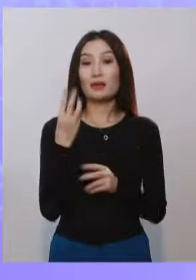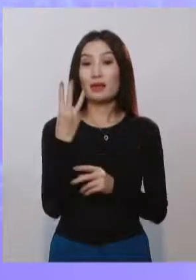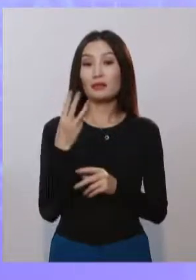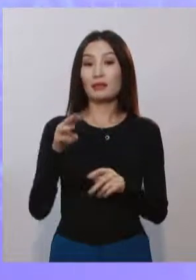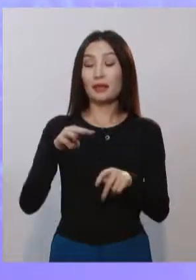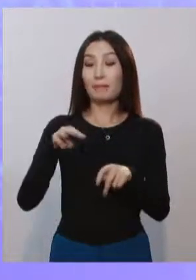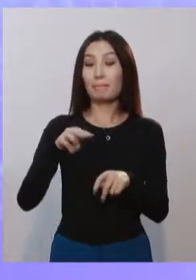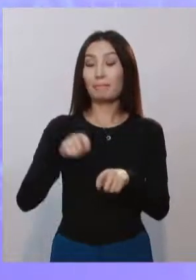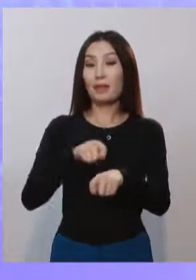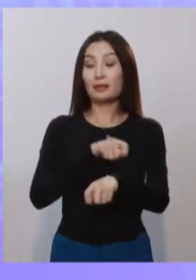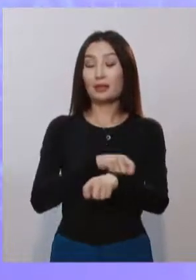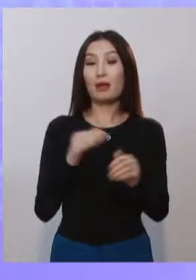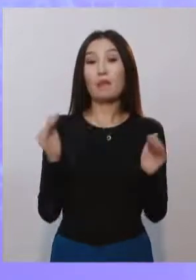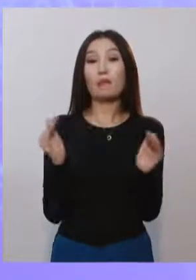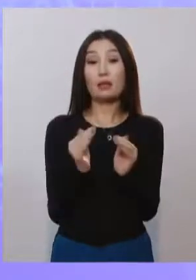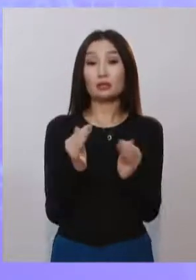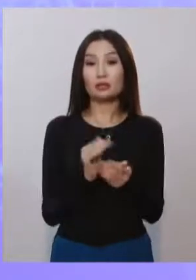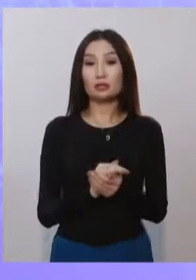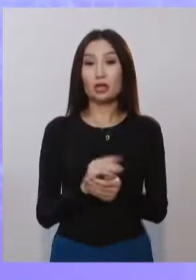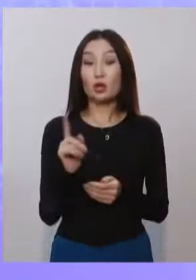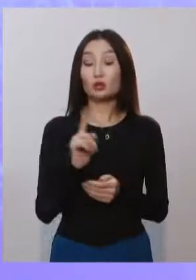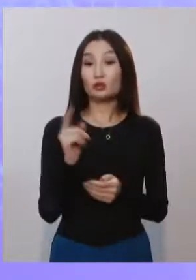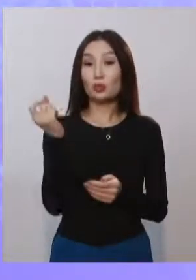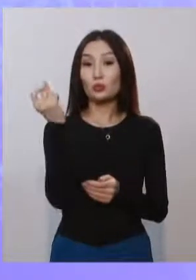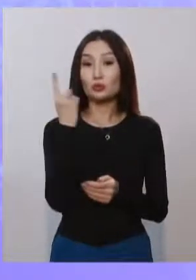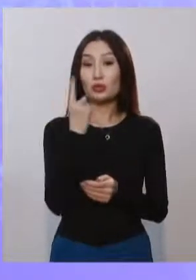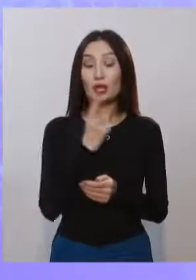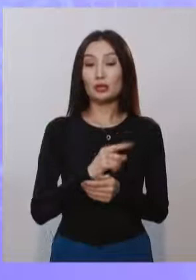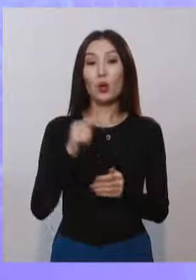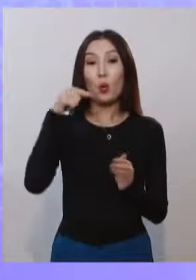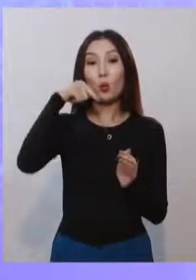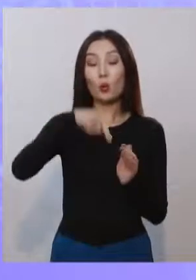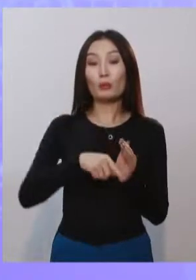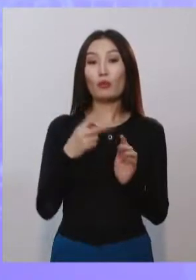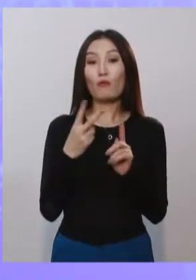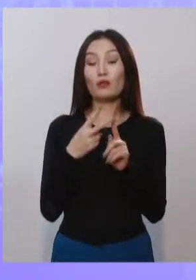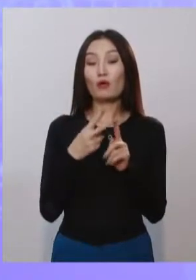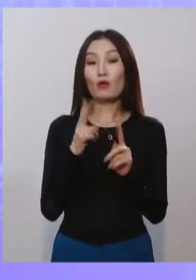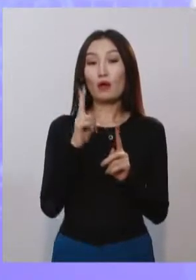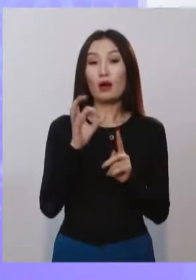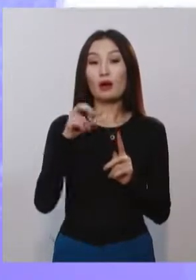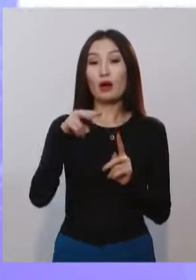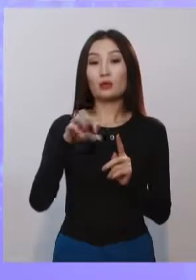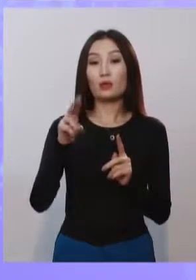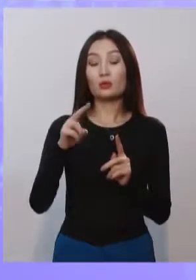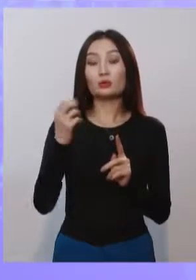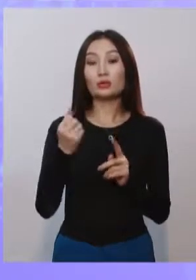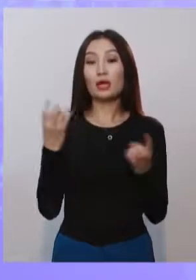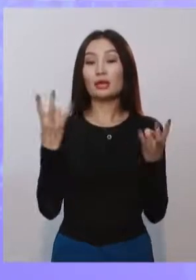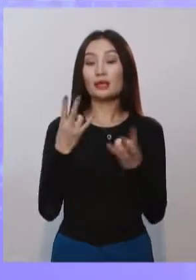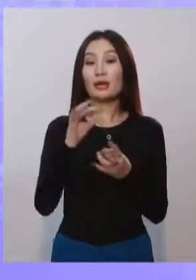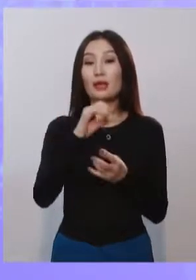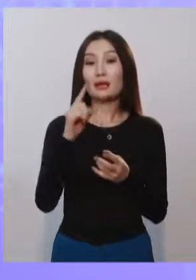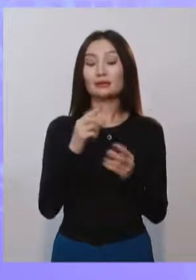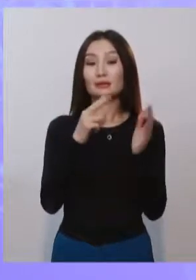метра меньше чтобы узнать глубину 2 колодца надо из